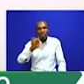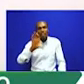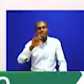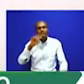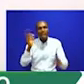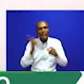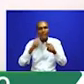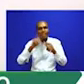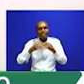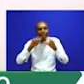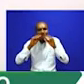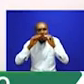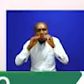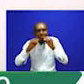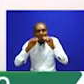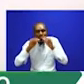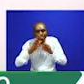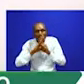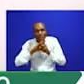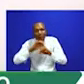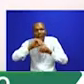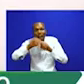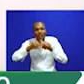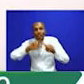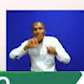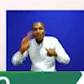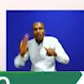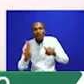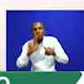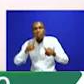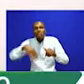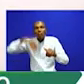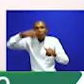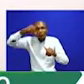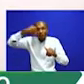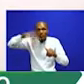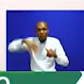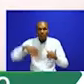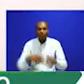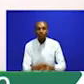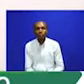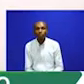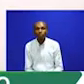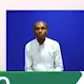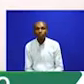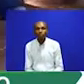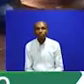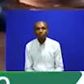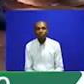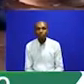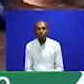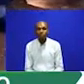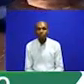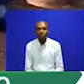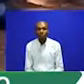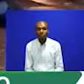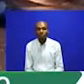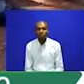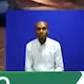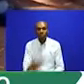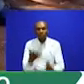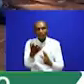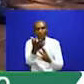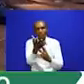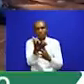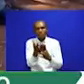kuruwa obo semia anene igoro yobu tumeki we chinguru chomorero mori kio itonde mo Stephen Norbotioro. Gati yabagambi